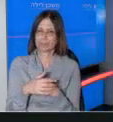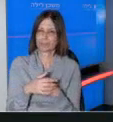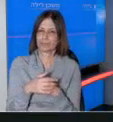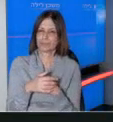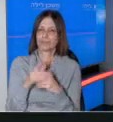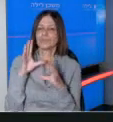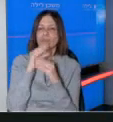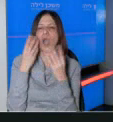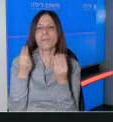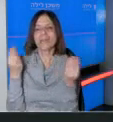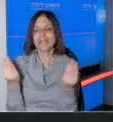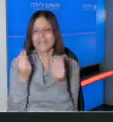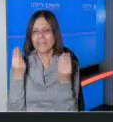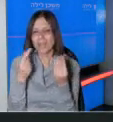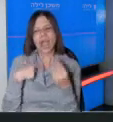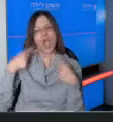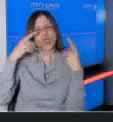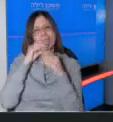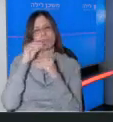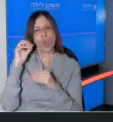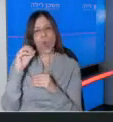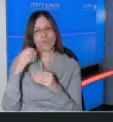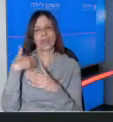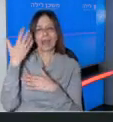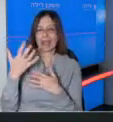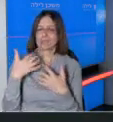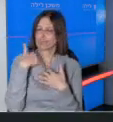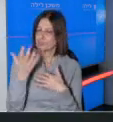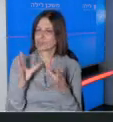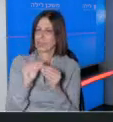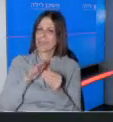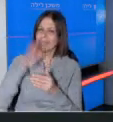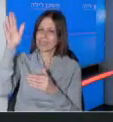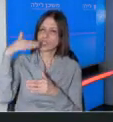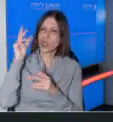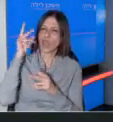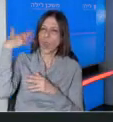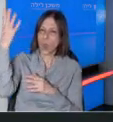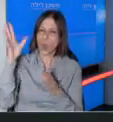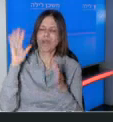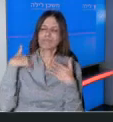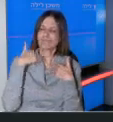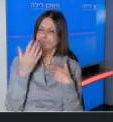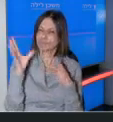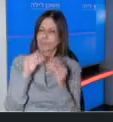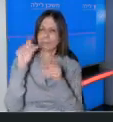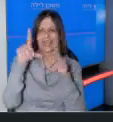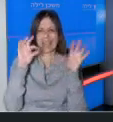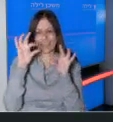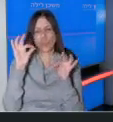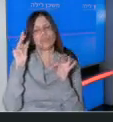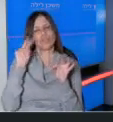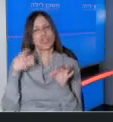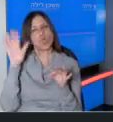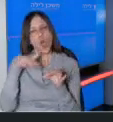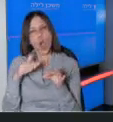ממשלה דיברו על הרבה דברים, והיום דיברו על האומיקרון. אחרי הפיאסקו עם הטיסות לחול, אחרי הפיאסקו עם הקניונים, כנראה שיש לנו עוד